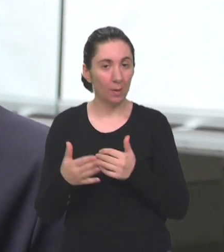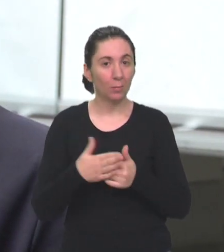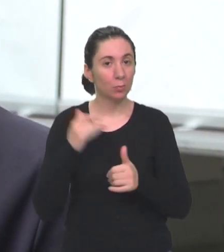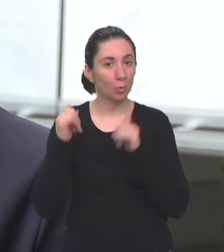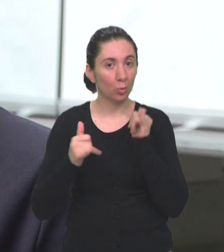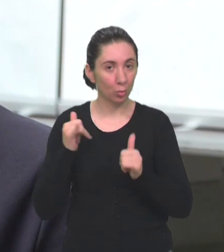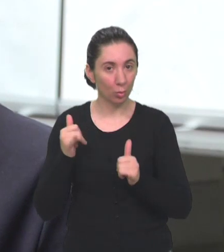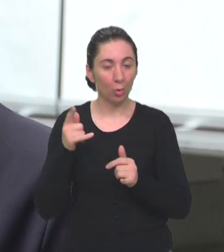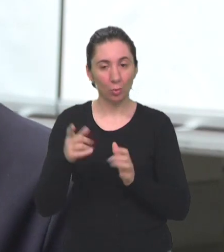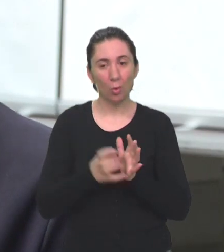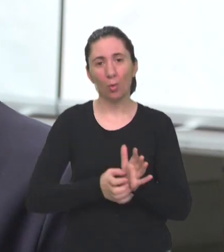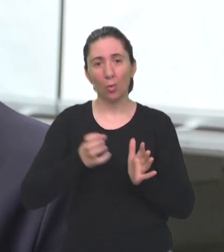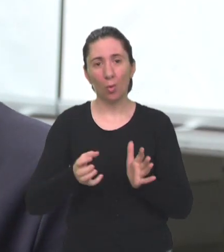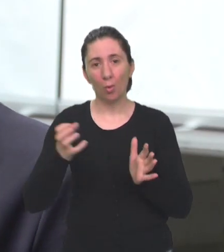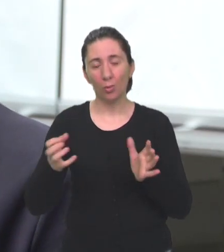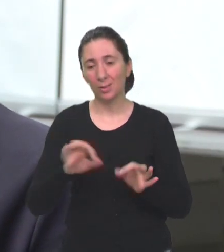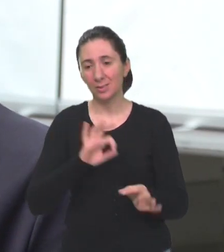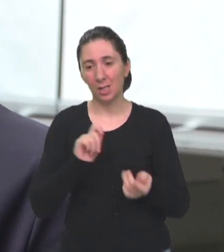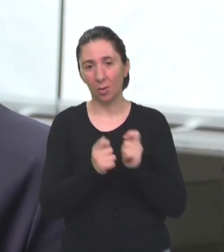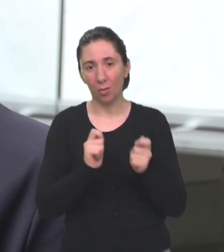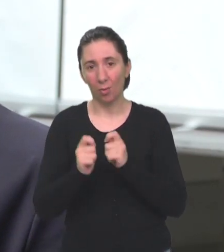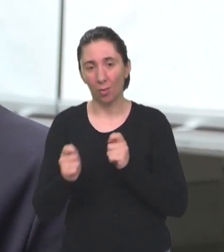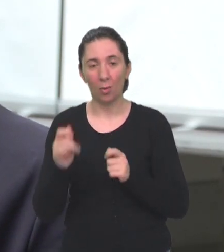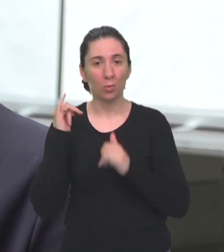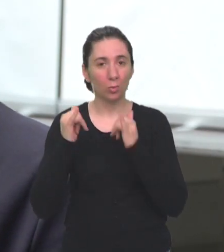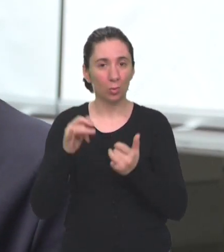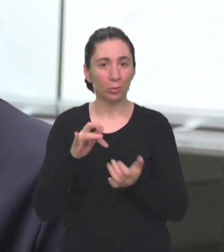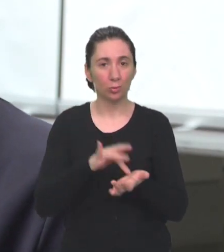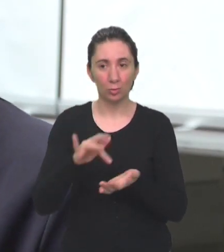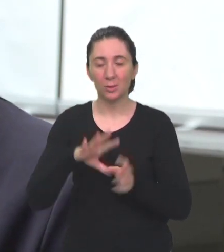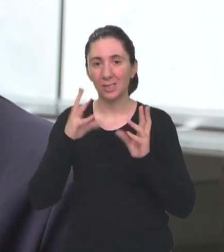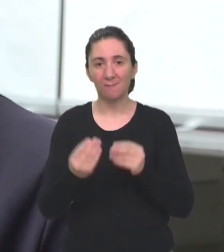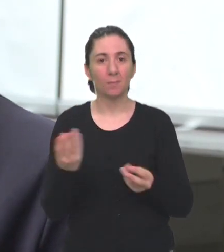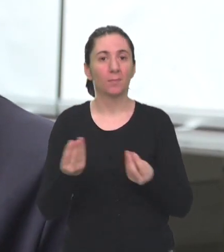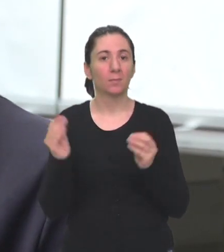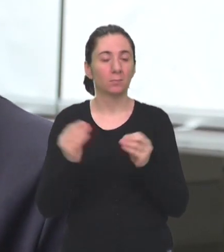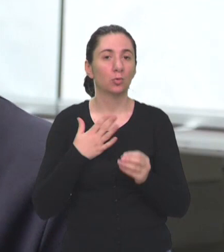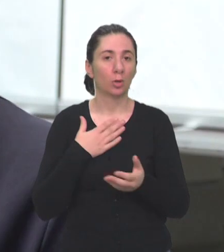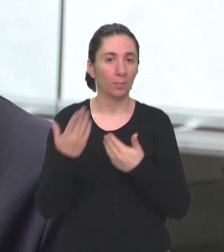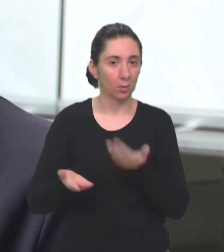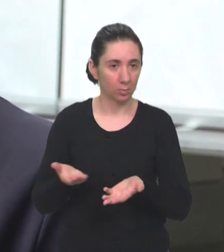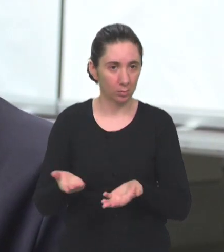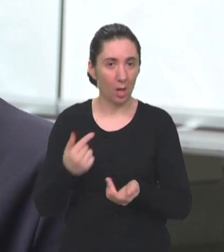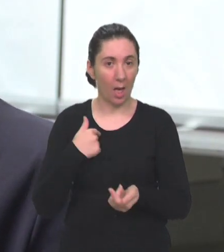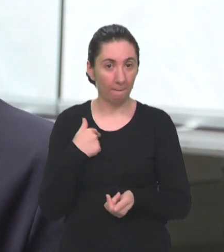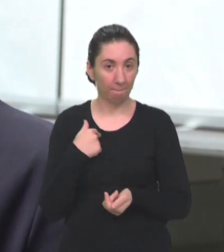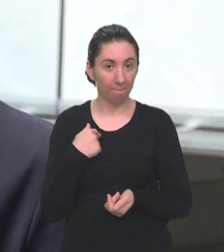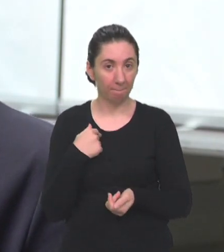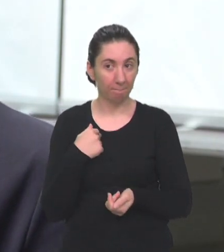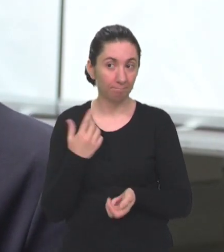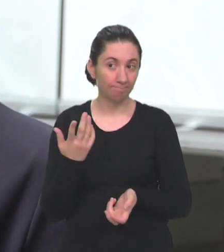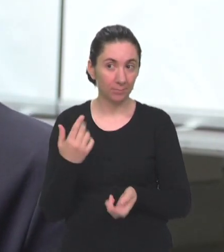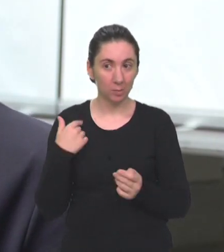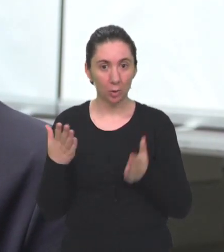Pristupačni turizam je zapravo kontinuirano prilagođavanje turističkih destinacija sa svim sadržajima, a mi zapravo smo se,